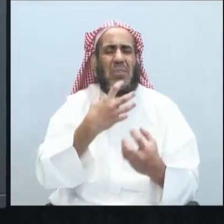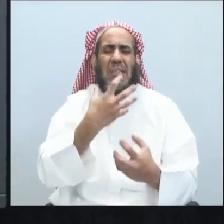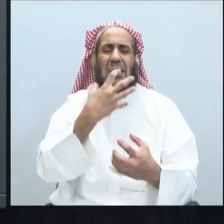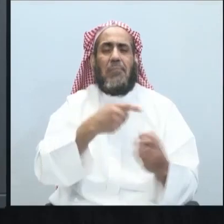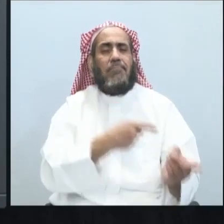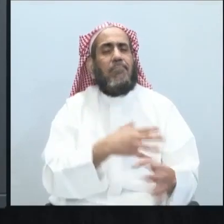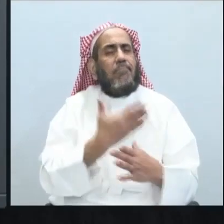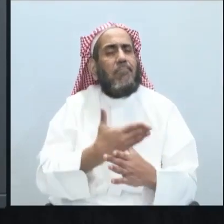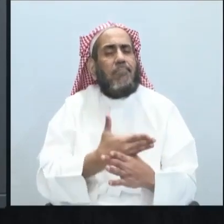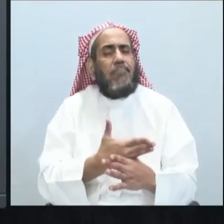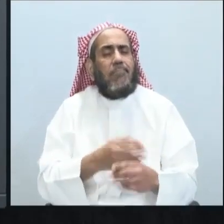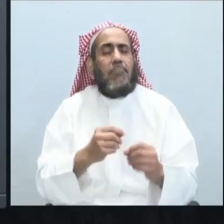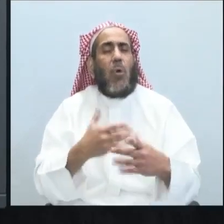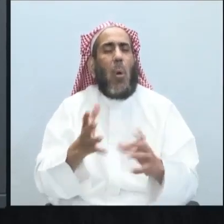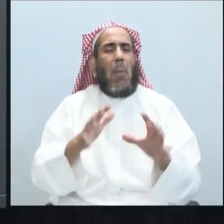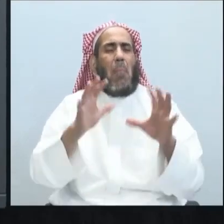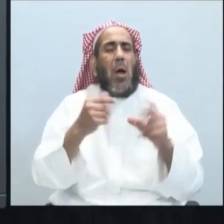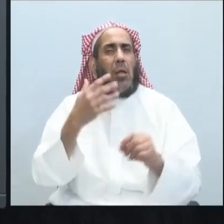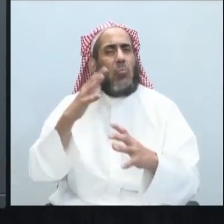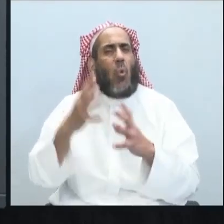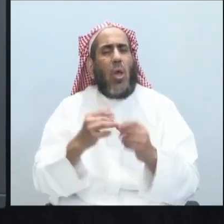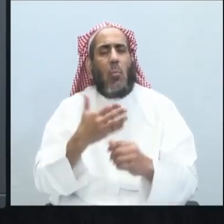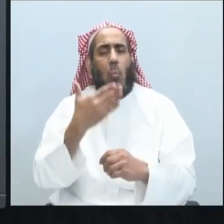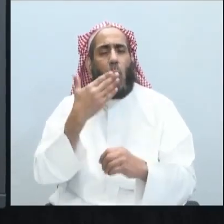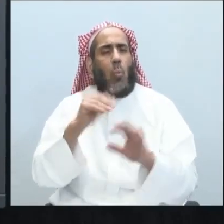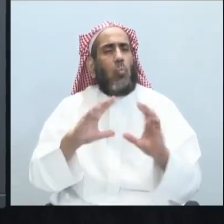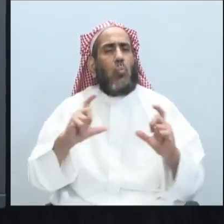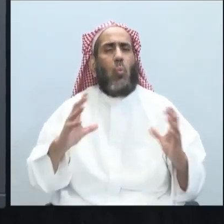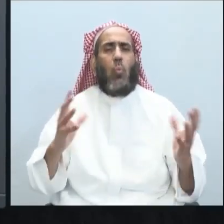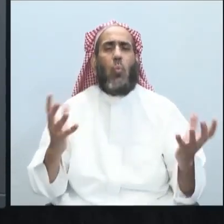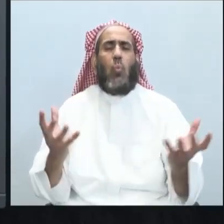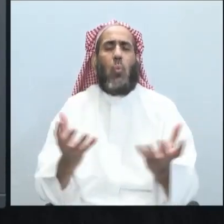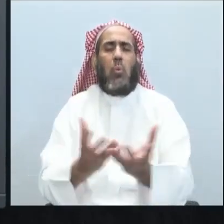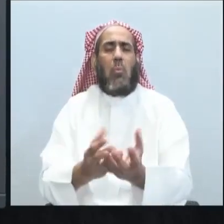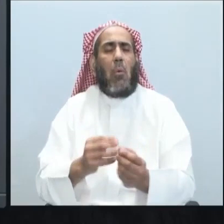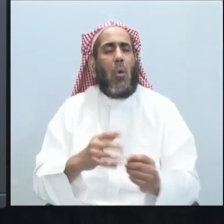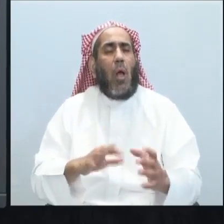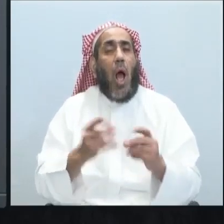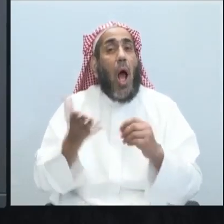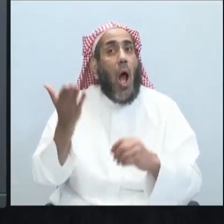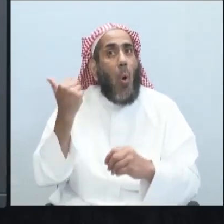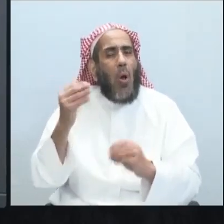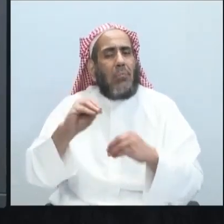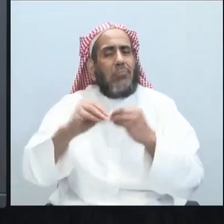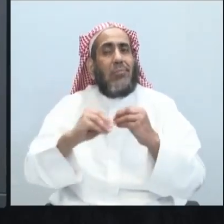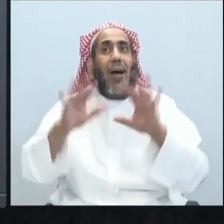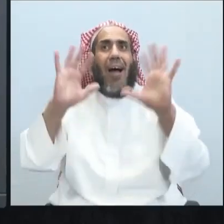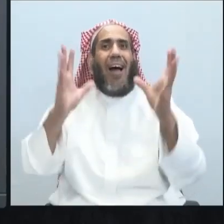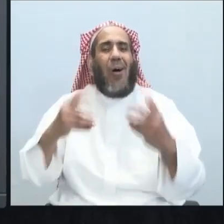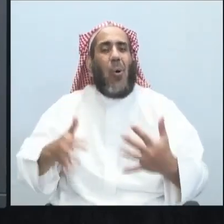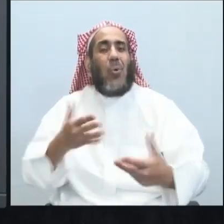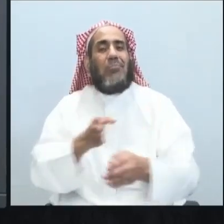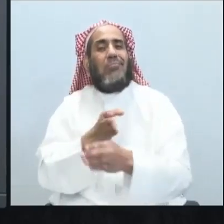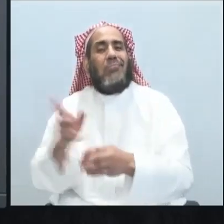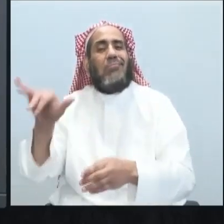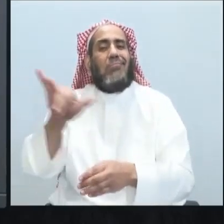فيه الماتم يعني يخيم الصمت عاده بيقول يعني كان فيه ماتم بعد كان عرس عرس والناس تدخل